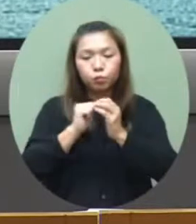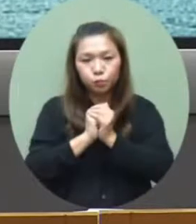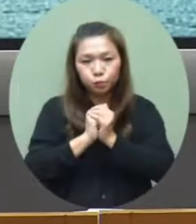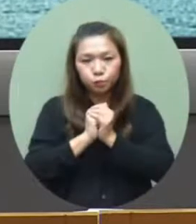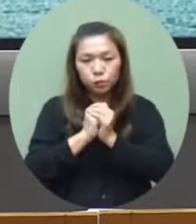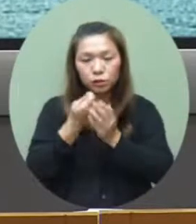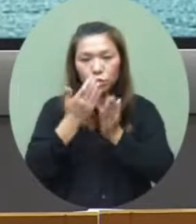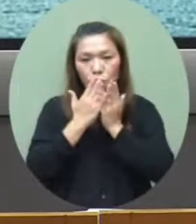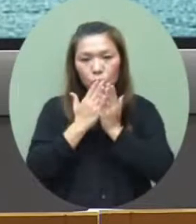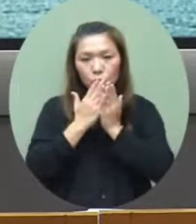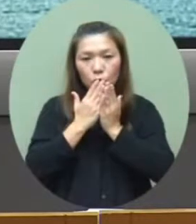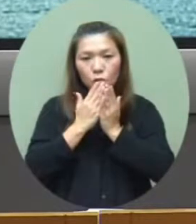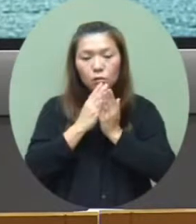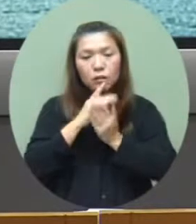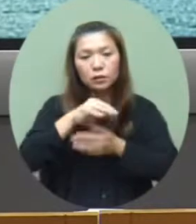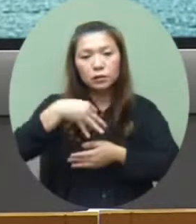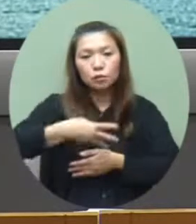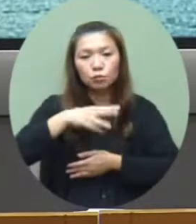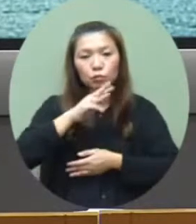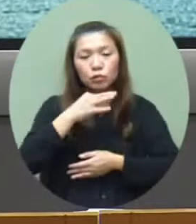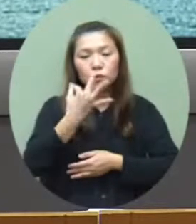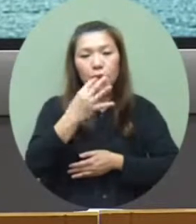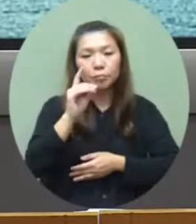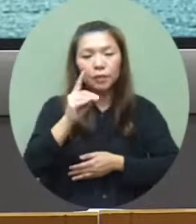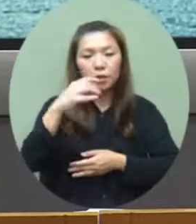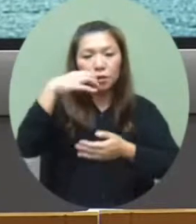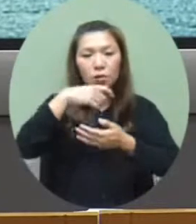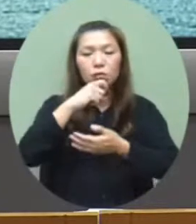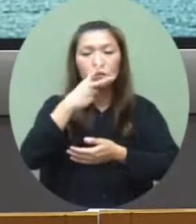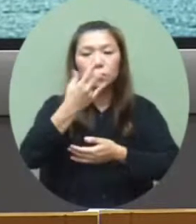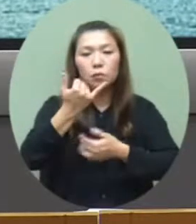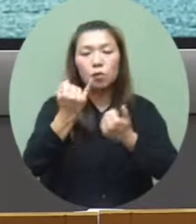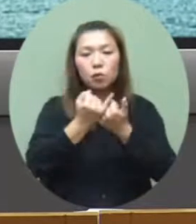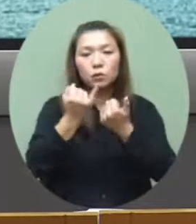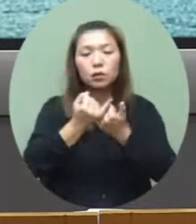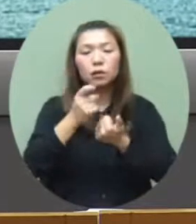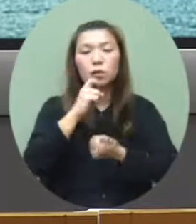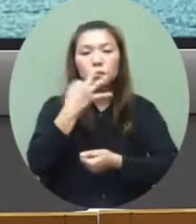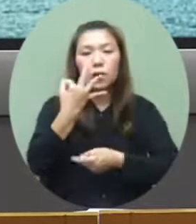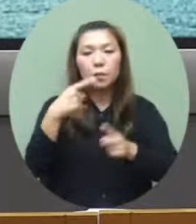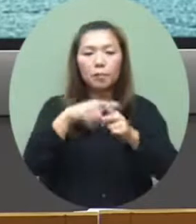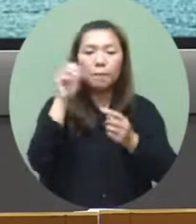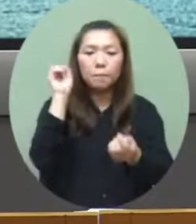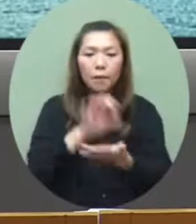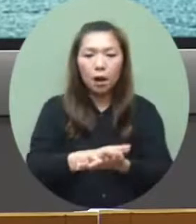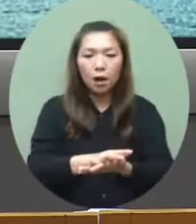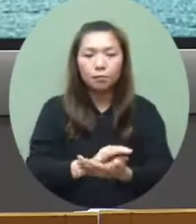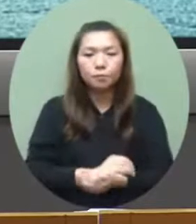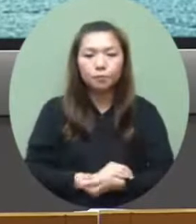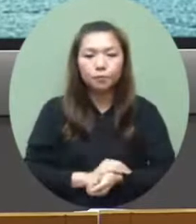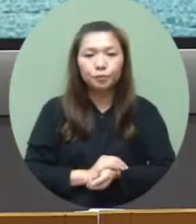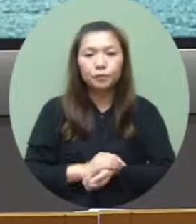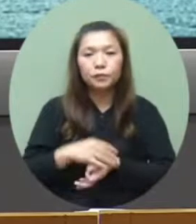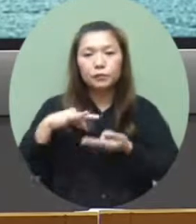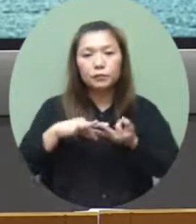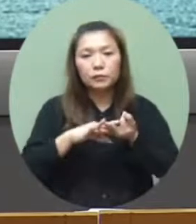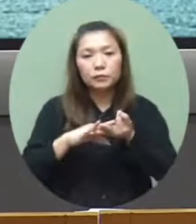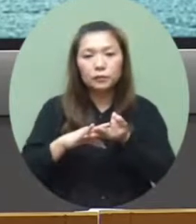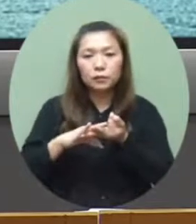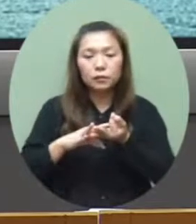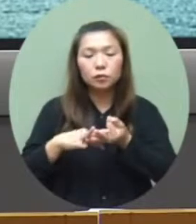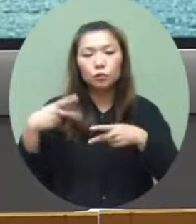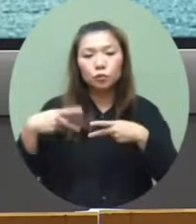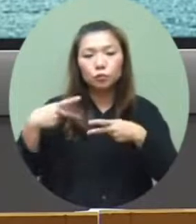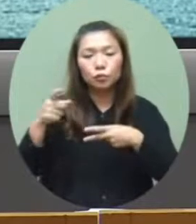父教會學校小學部 in 深水埗 Class 3B, 26 students with 3 coming down with